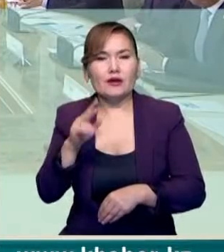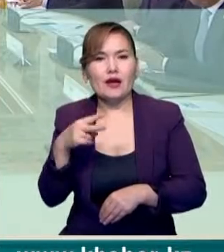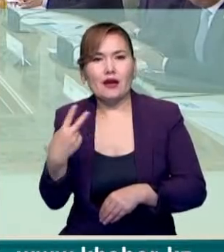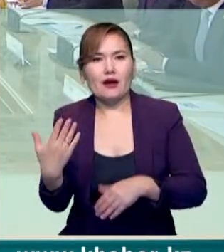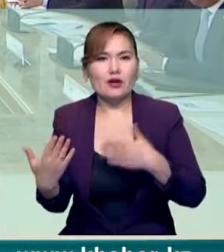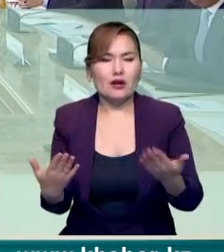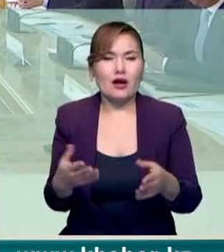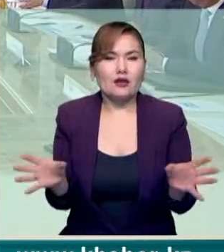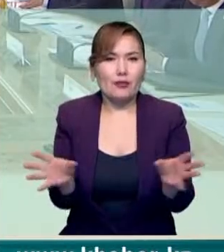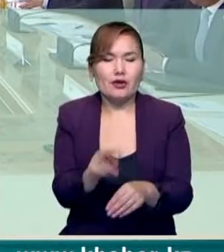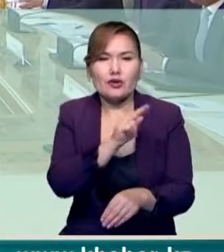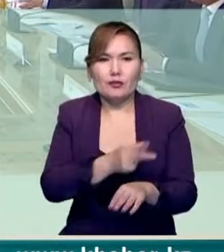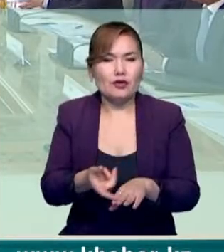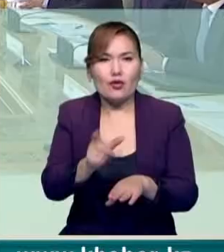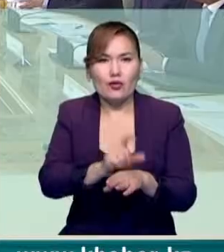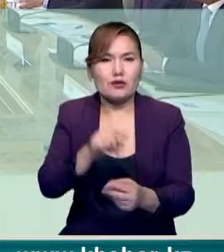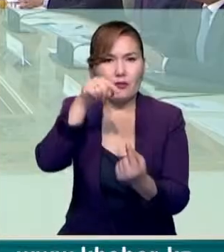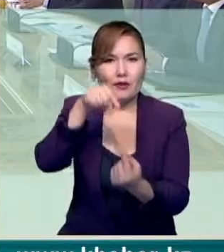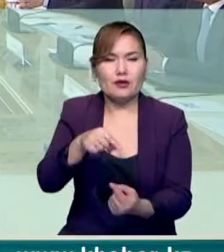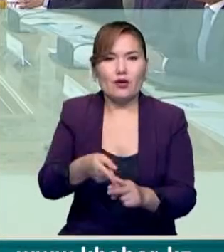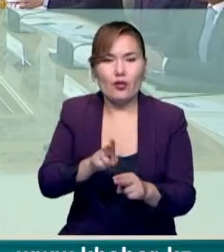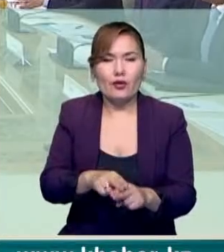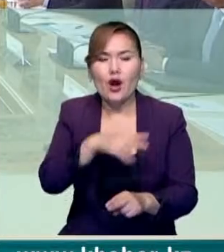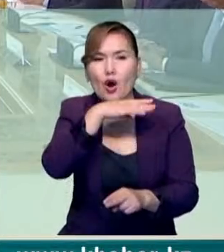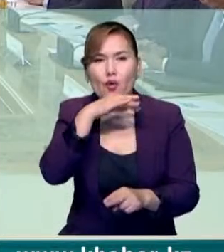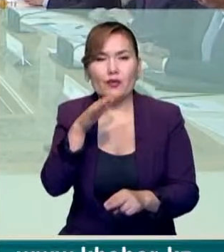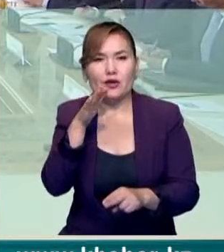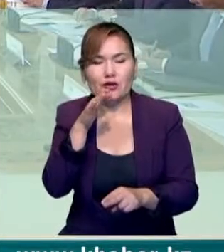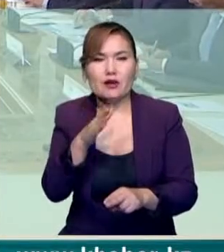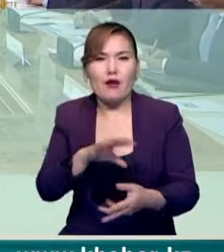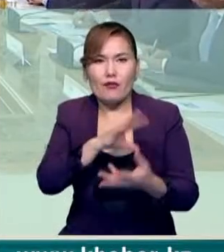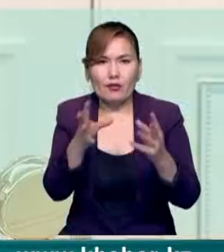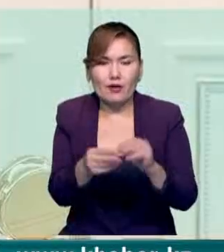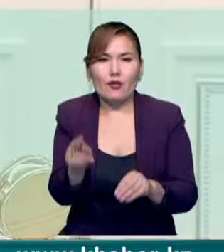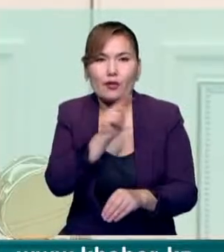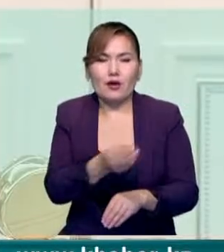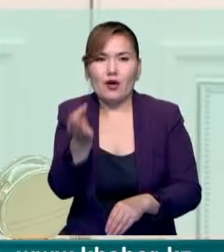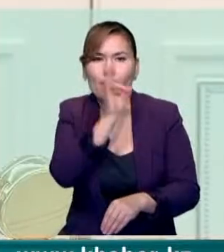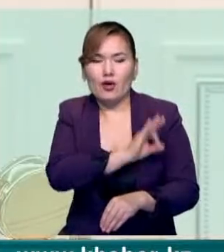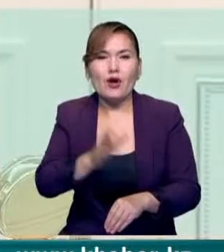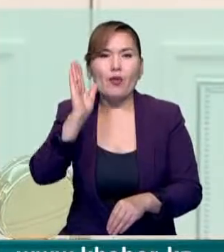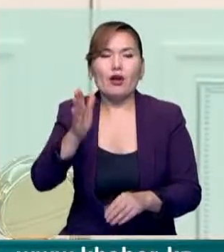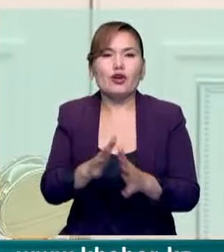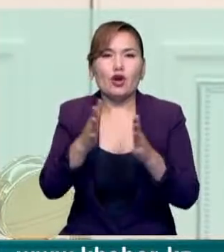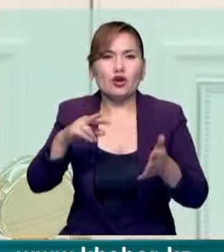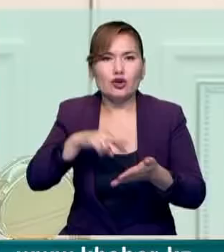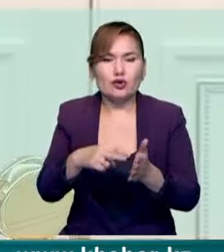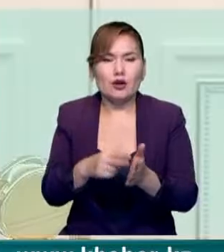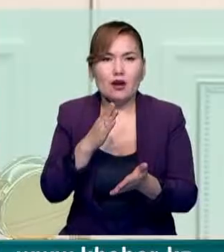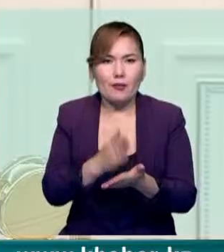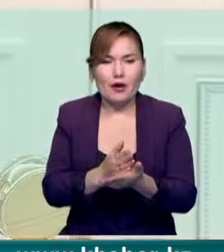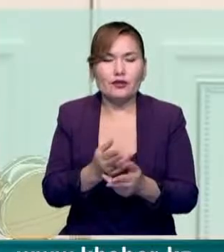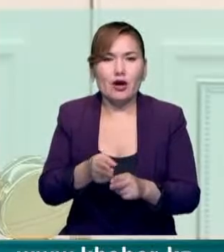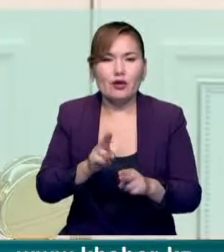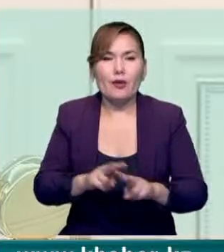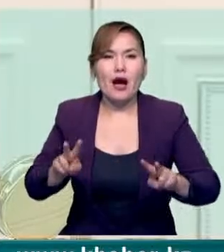стратегиялық мүдделеріне сай келеді. Бұл көп жылдық еңбектің нәтижесі. Соның арқасында біз болашаққа үлкен жоспар құра аламыз. Минск пен Нұр-Сұлтан